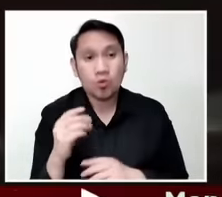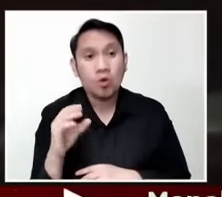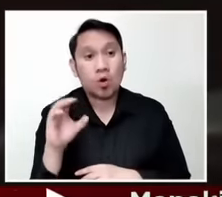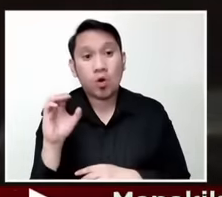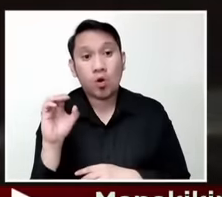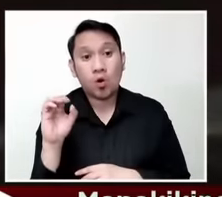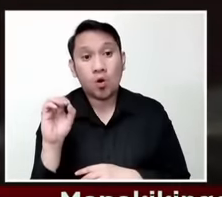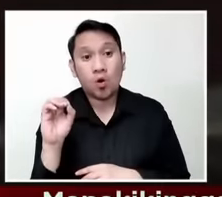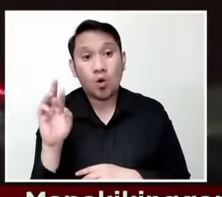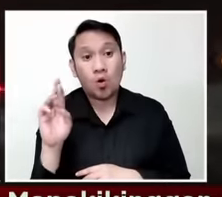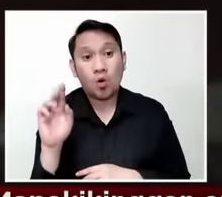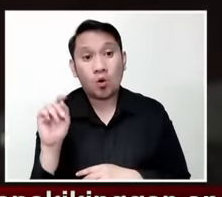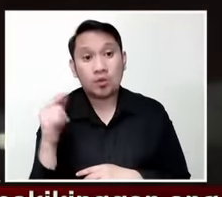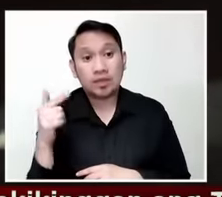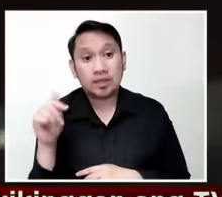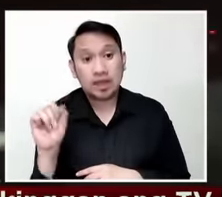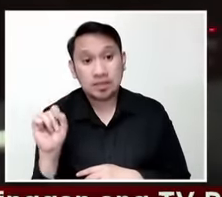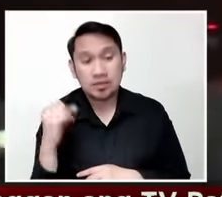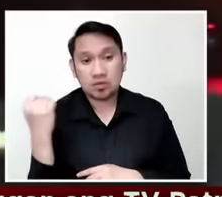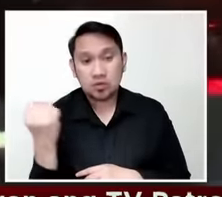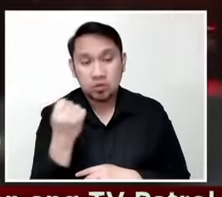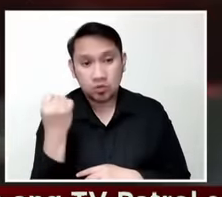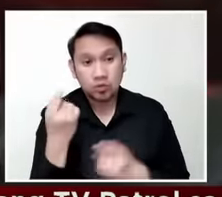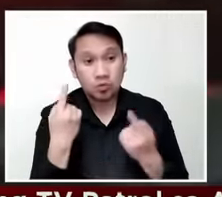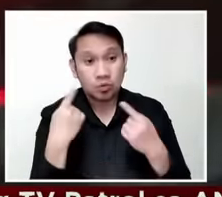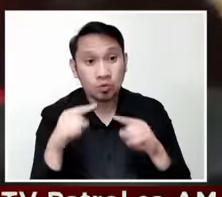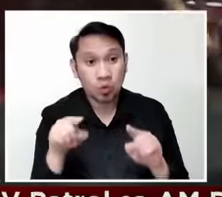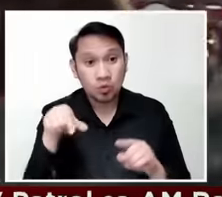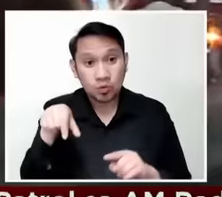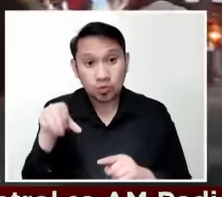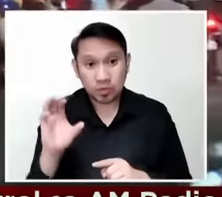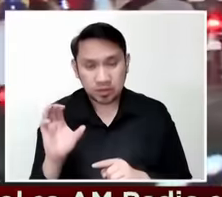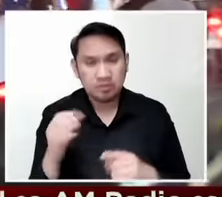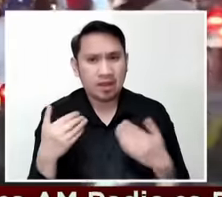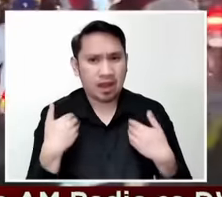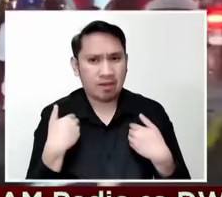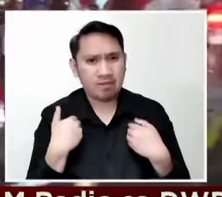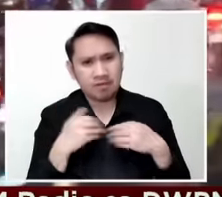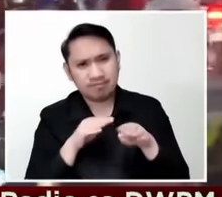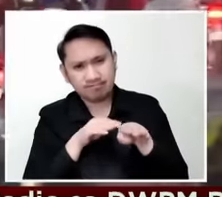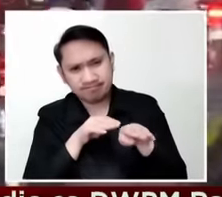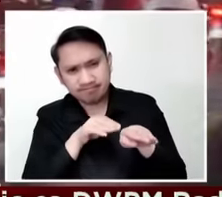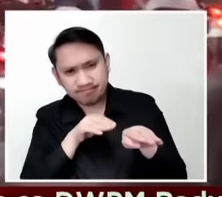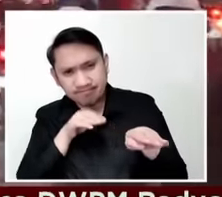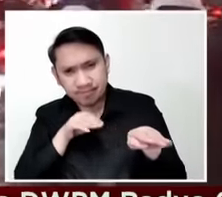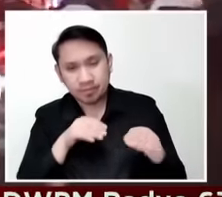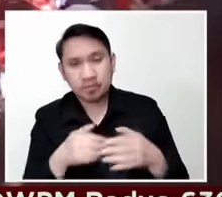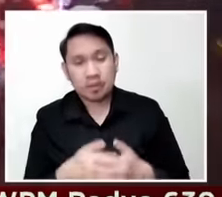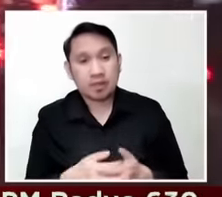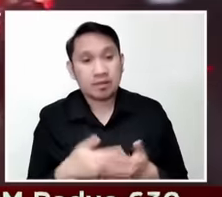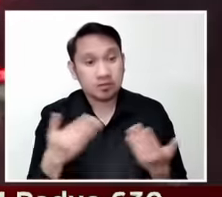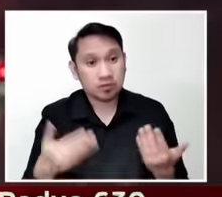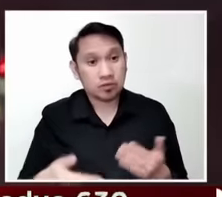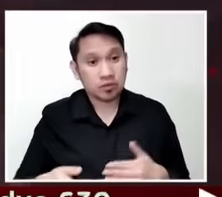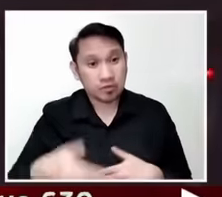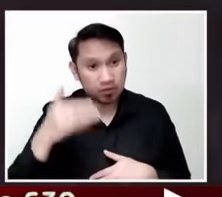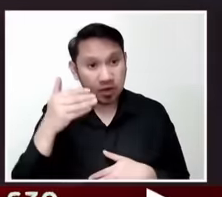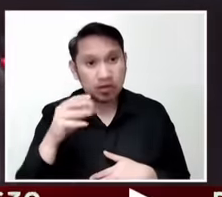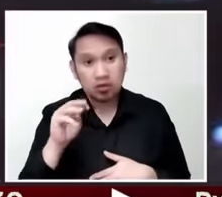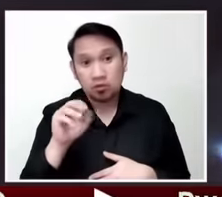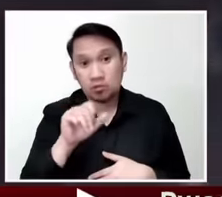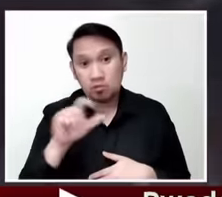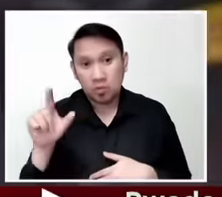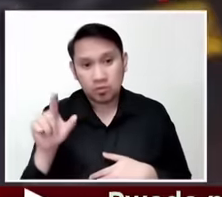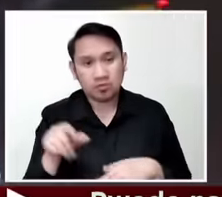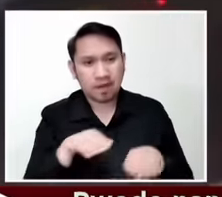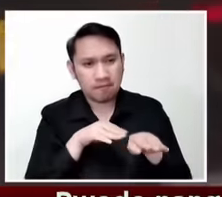mga patungo ng Quezon City. May build-up na rin po ulit ng mga sasakyan dyan sa northbound lane tapat ng malaking mall sa lugar, kaya bumper